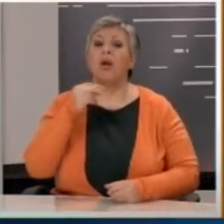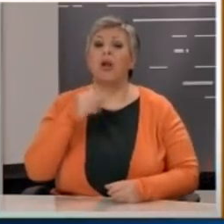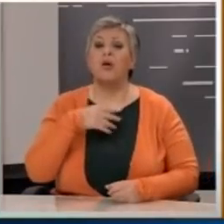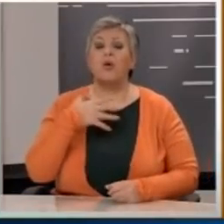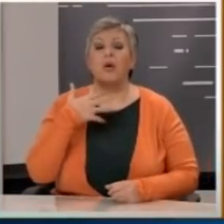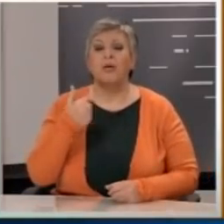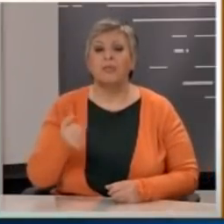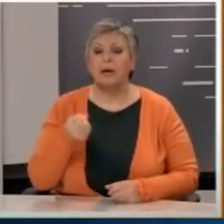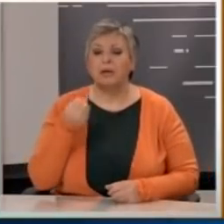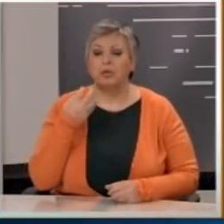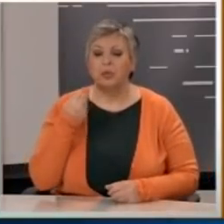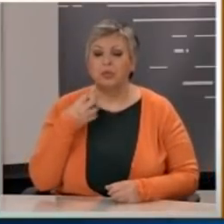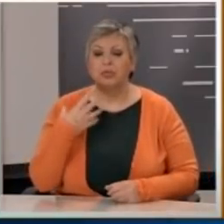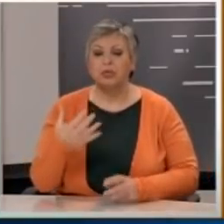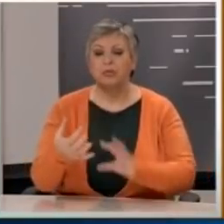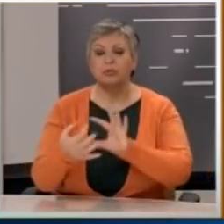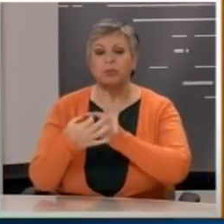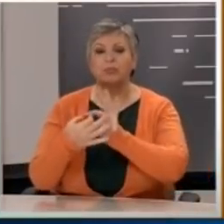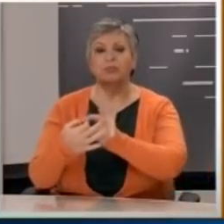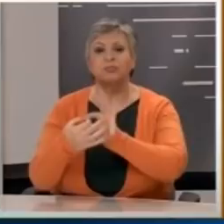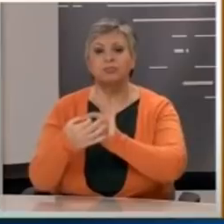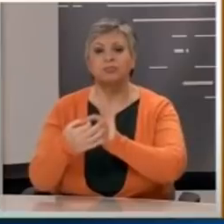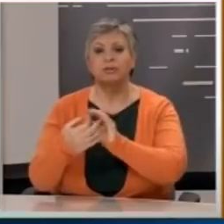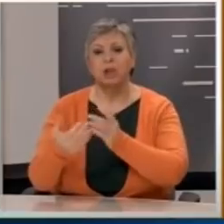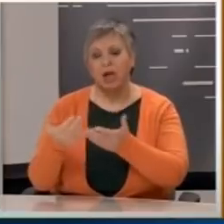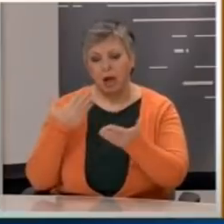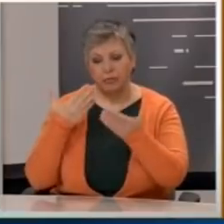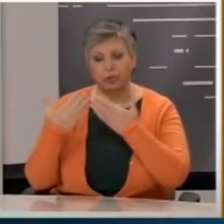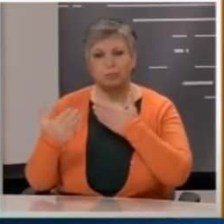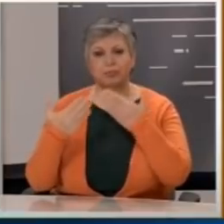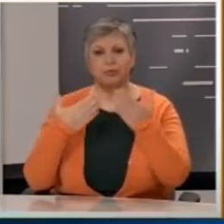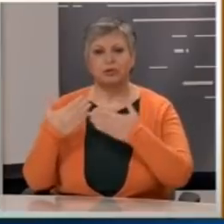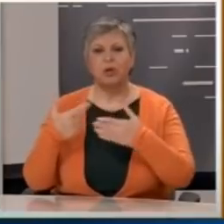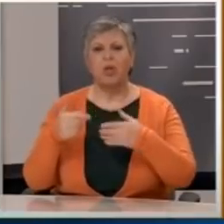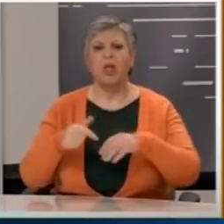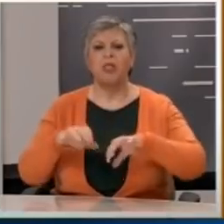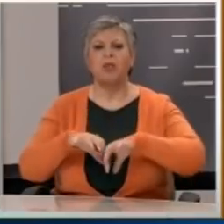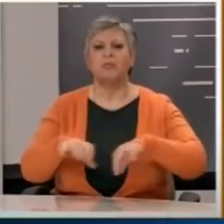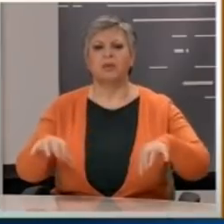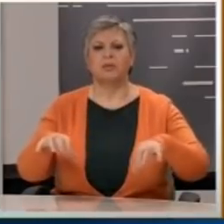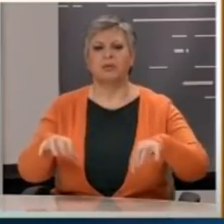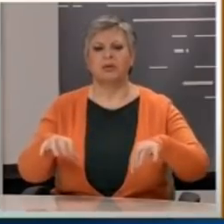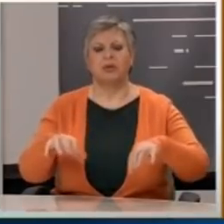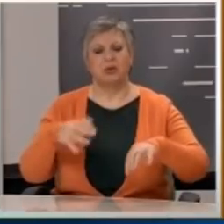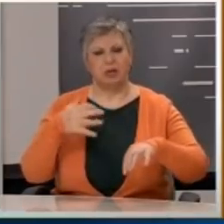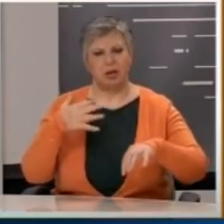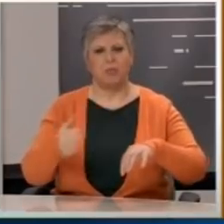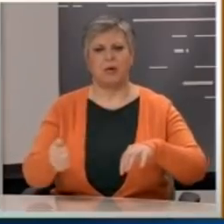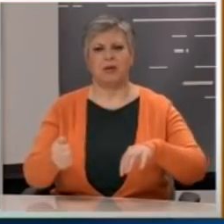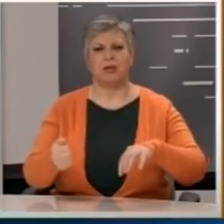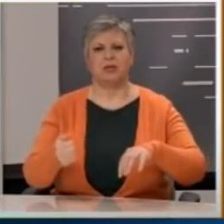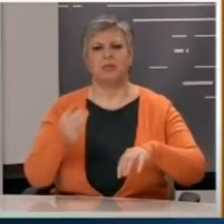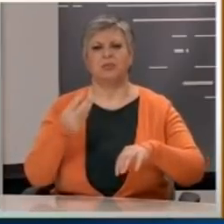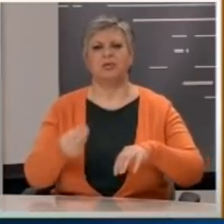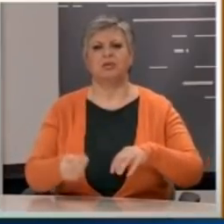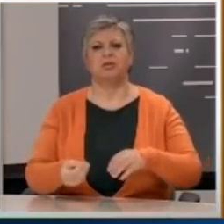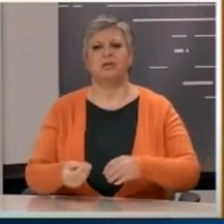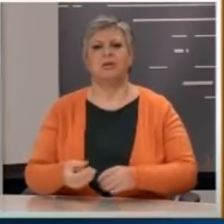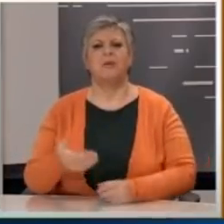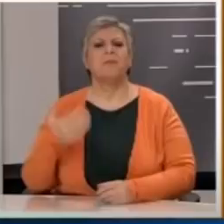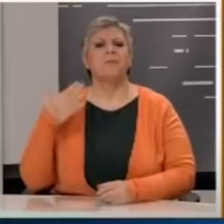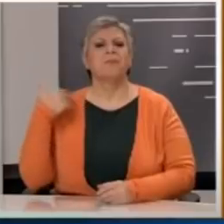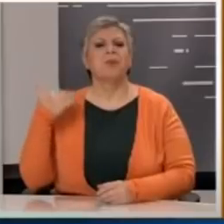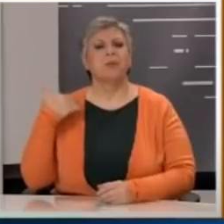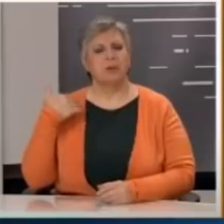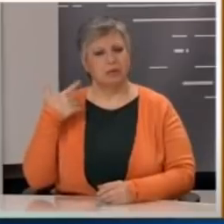της συνεννόησης. Ενώ εδώ υπάρχει ο διχασμός. Υπάρχει ο διχασμός. Την άλλη φορά που